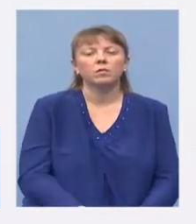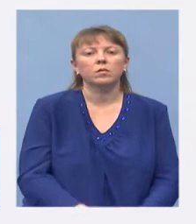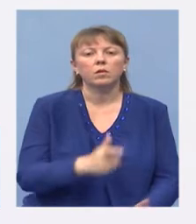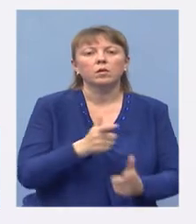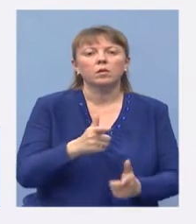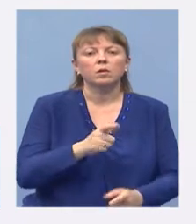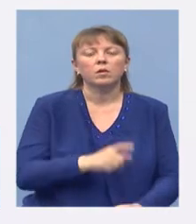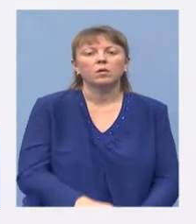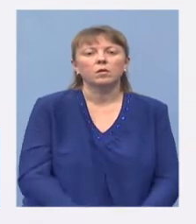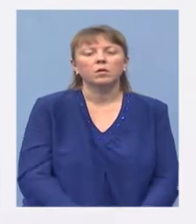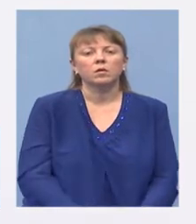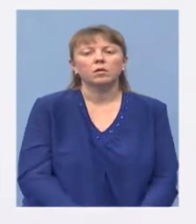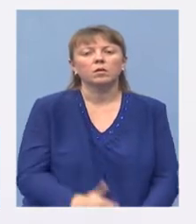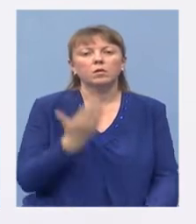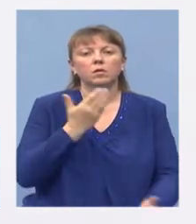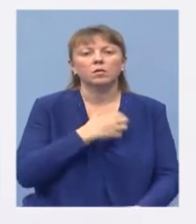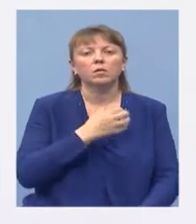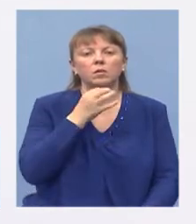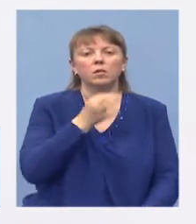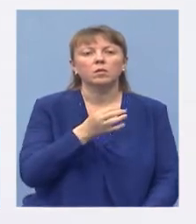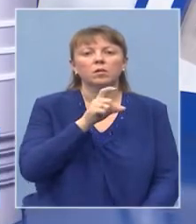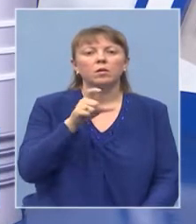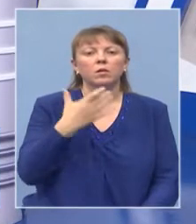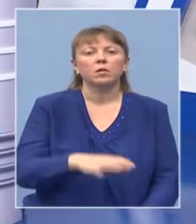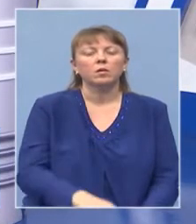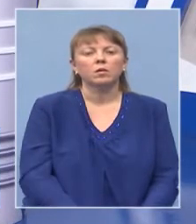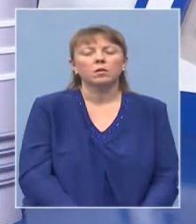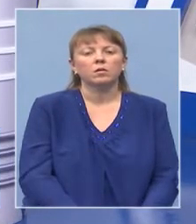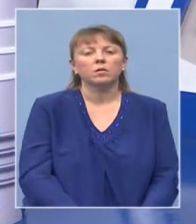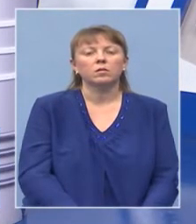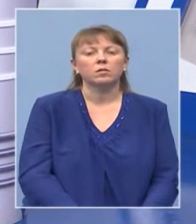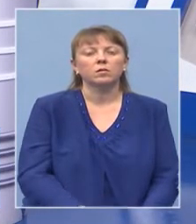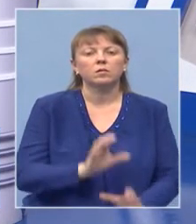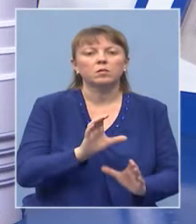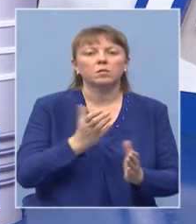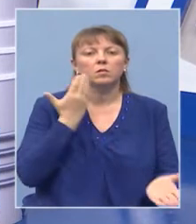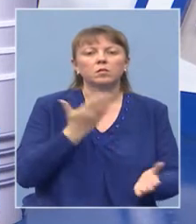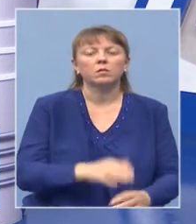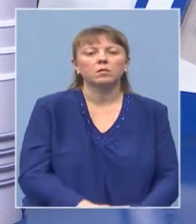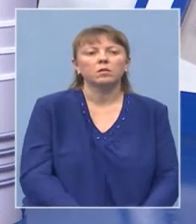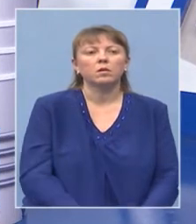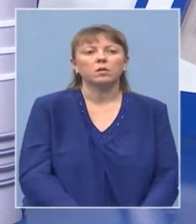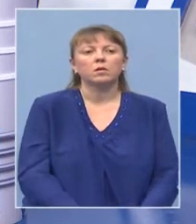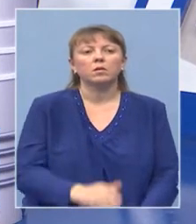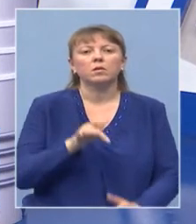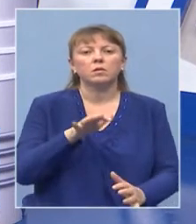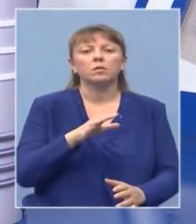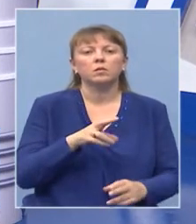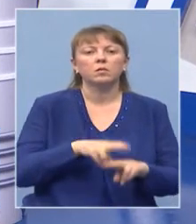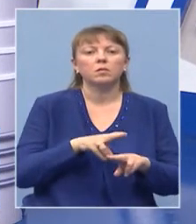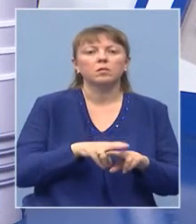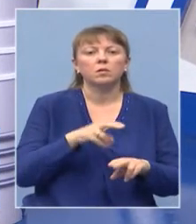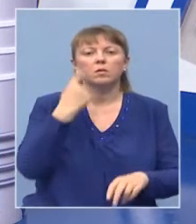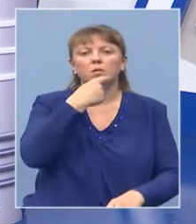готовым, чтобы заранее... Хочется сказать нашим гражданам, что нужно заботиться заранее о сроках действия паспортов,